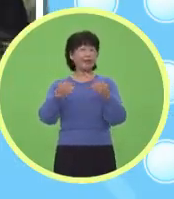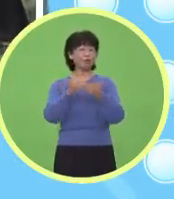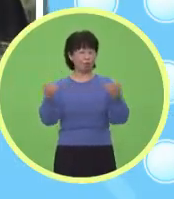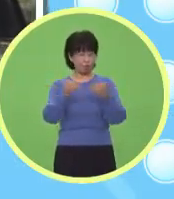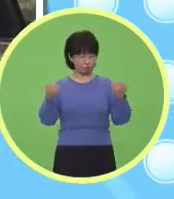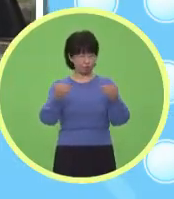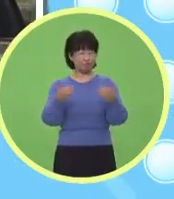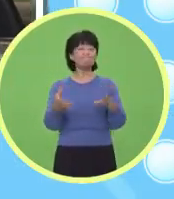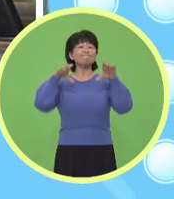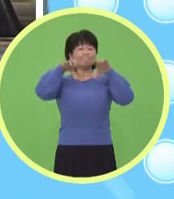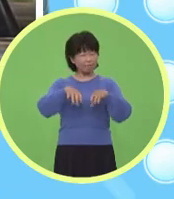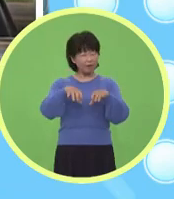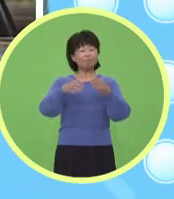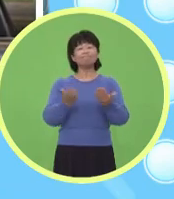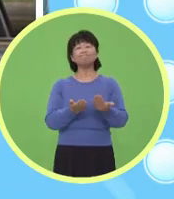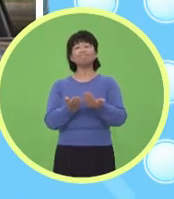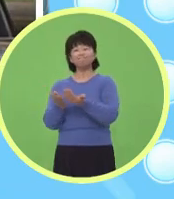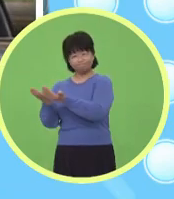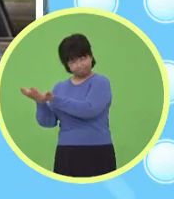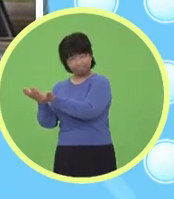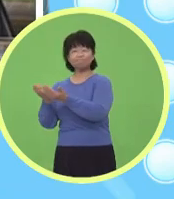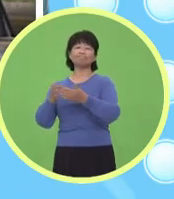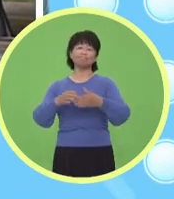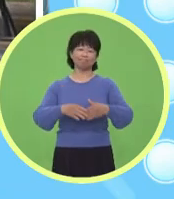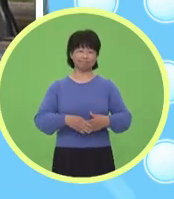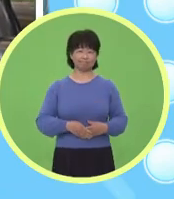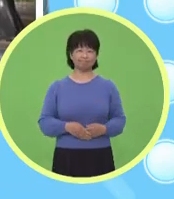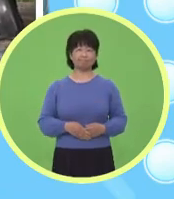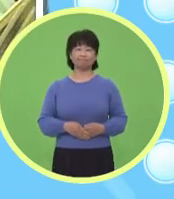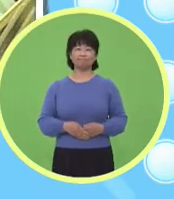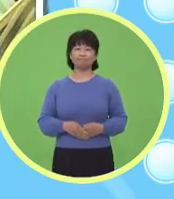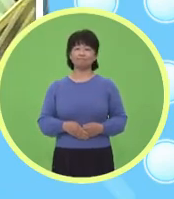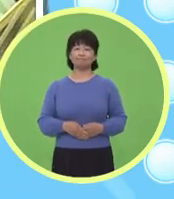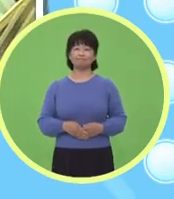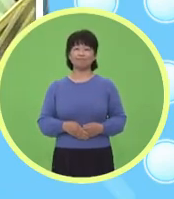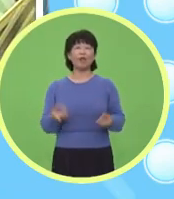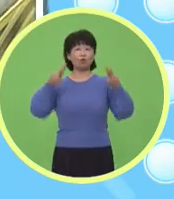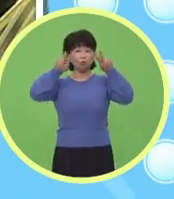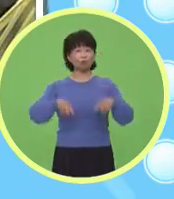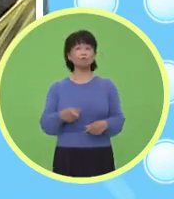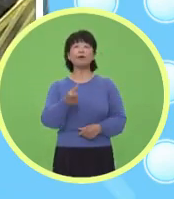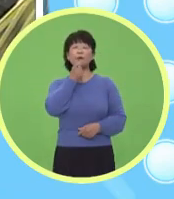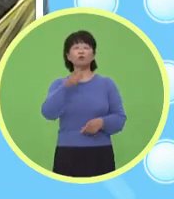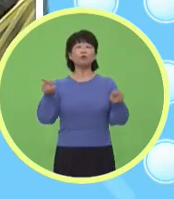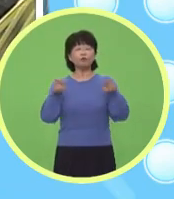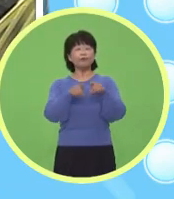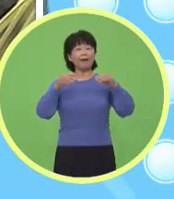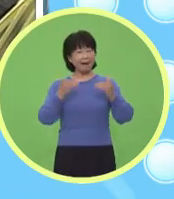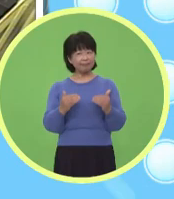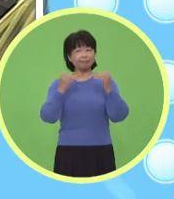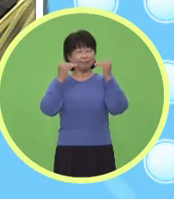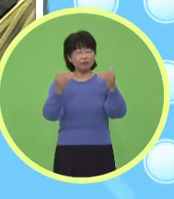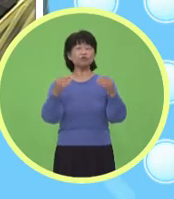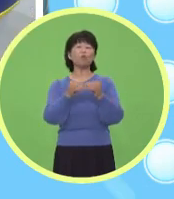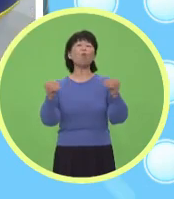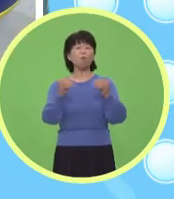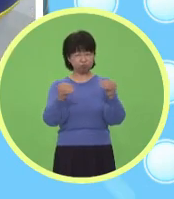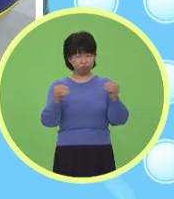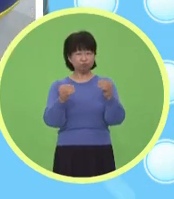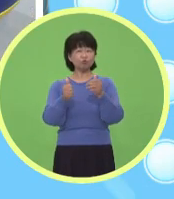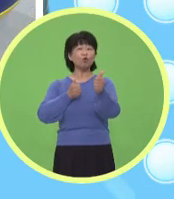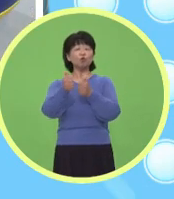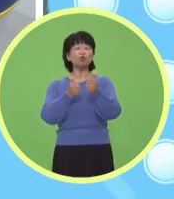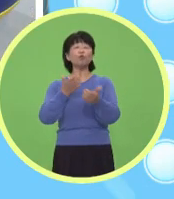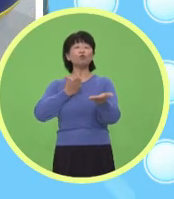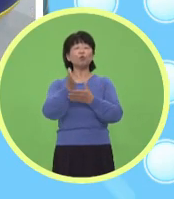き、空になった船にゴムを積んで帰国したんです。 広島針とともに発展したゴム、広島